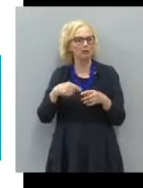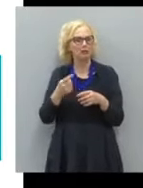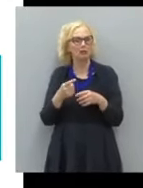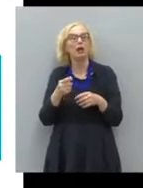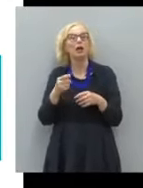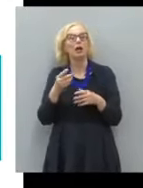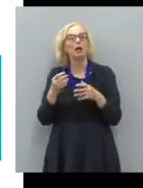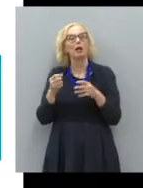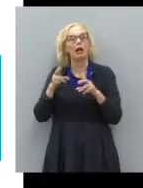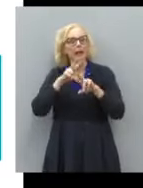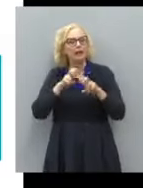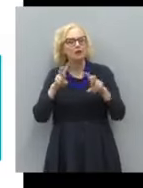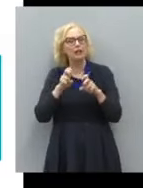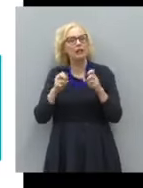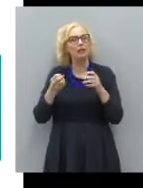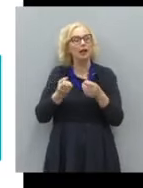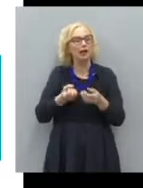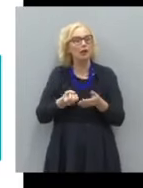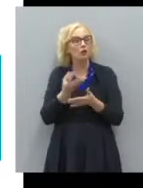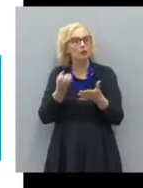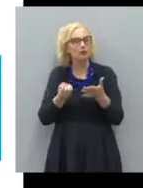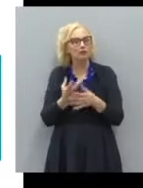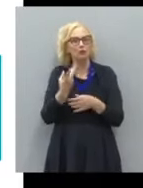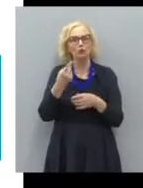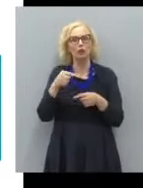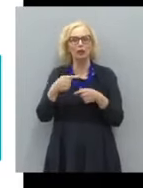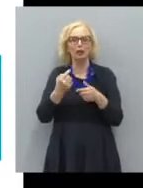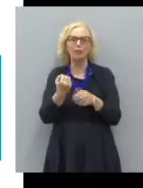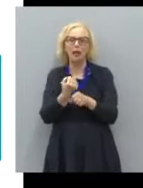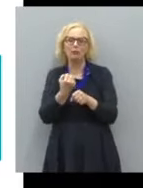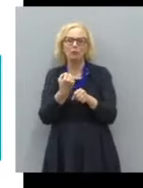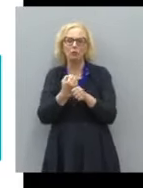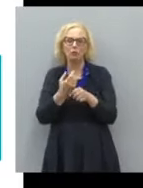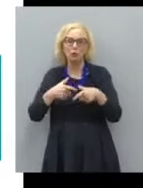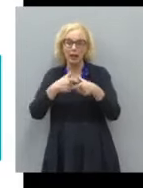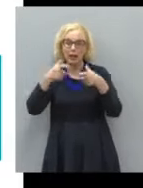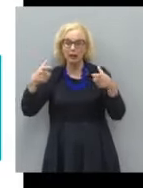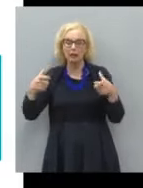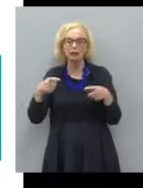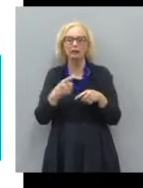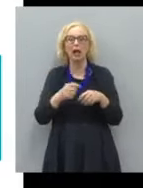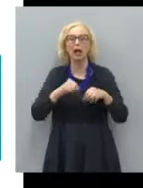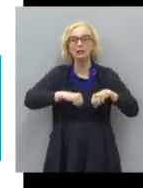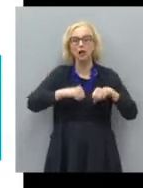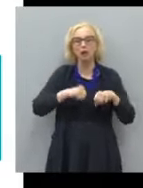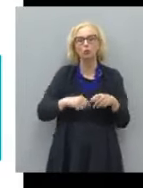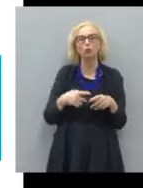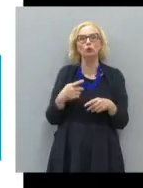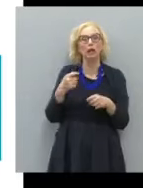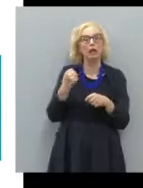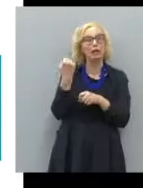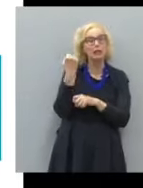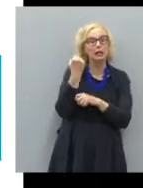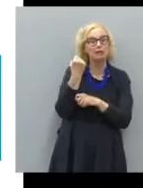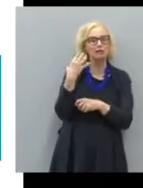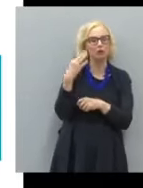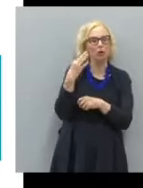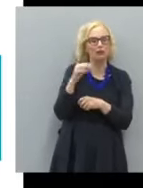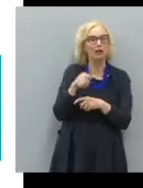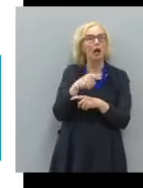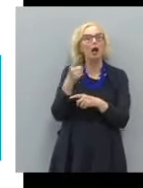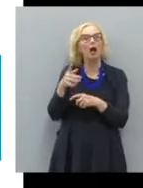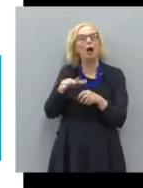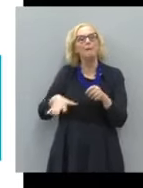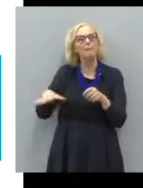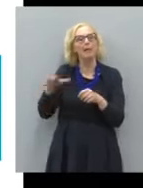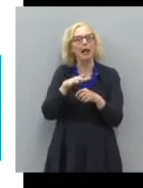e del lavoro e della crescita diffusa ovviamente immancabile area della salute della qualità dei servizi area dell'ambiente